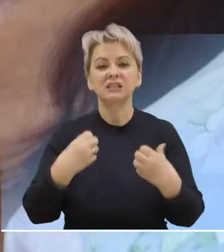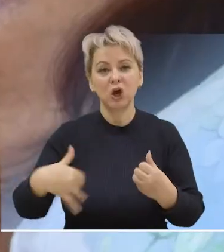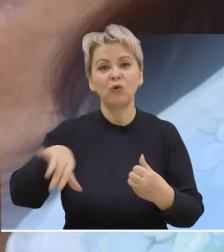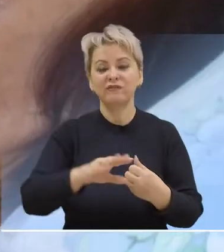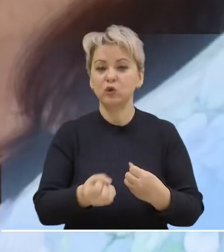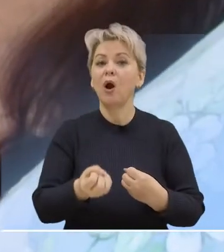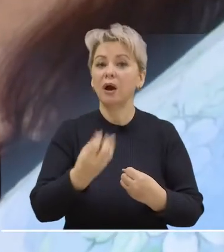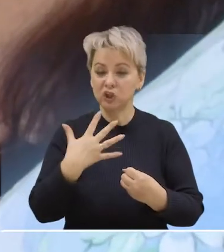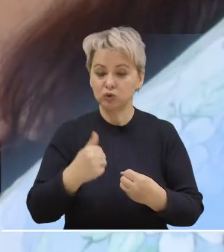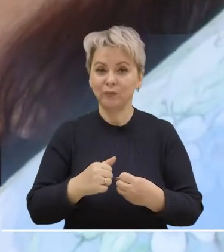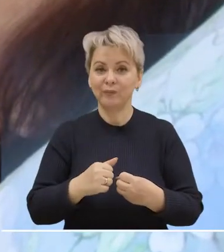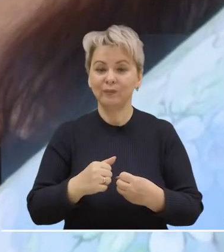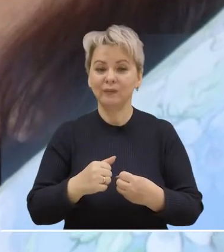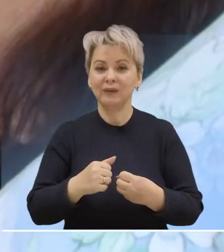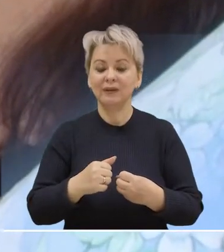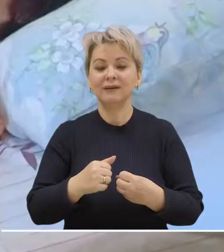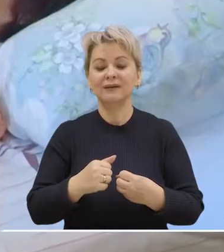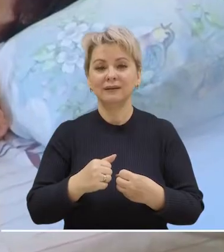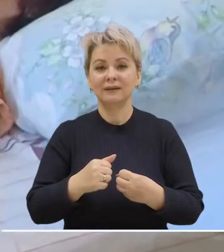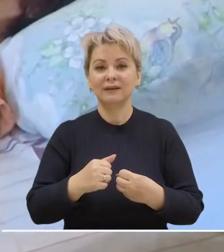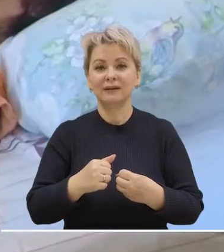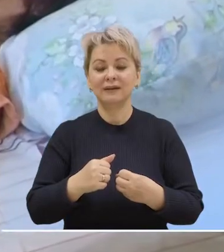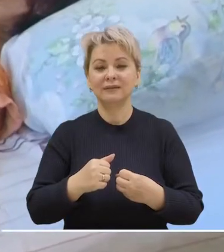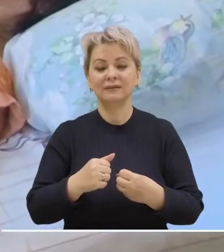все хорошо. Я очень